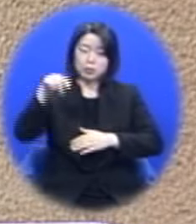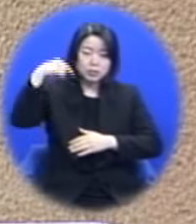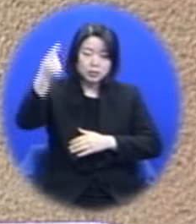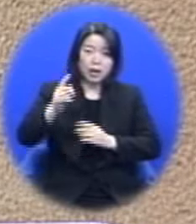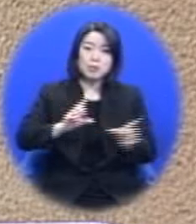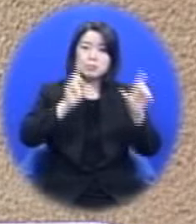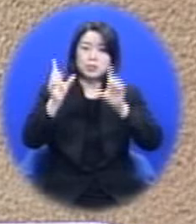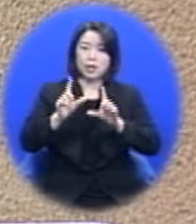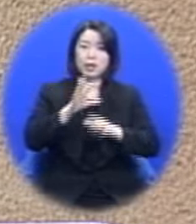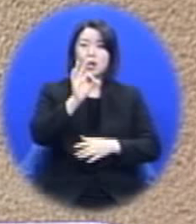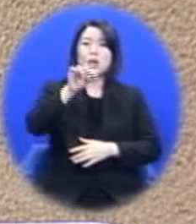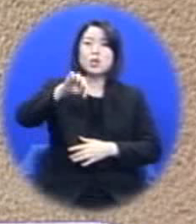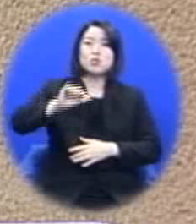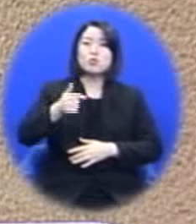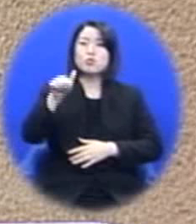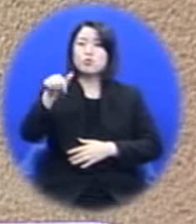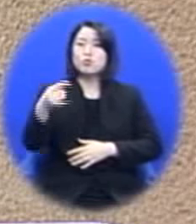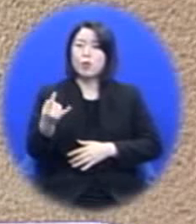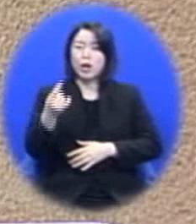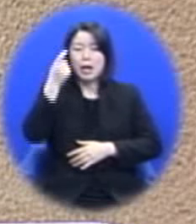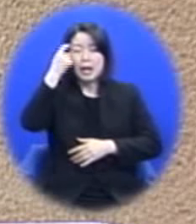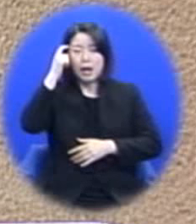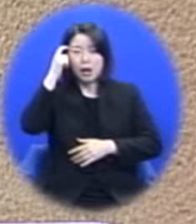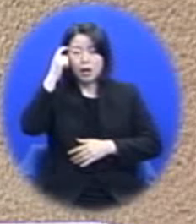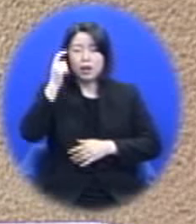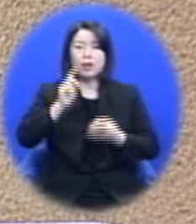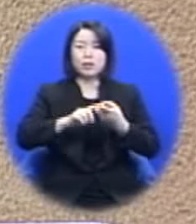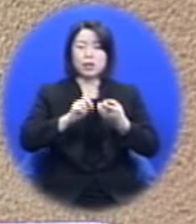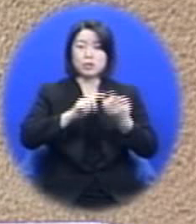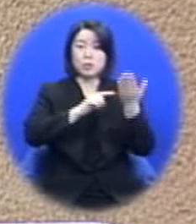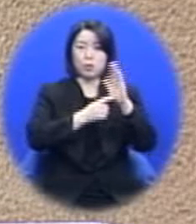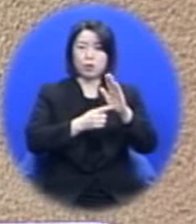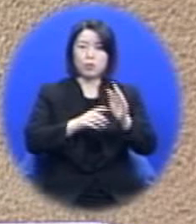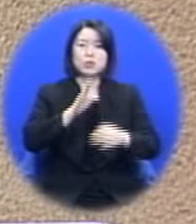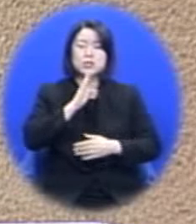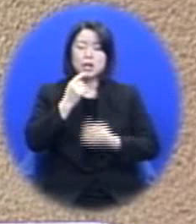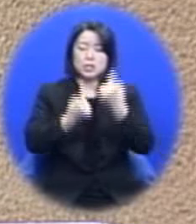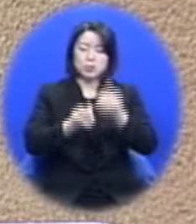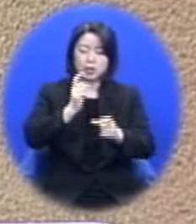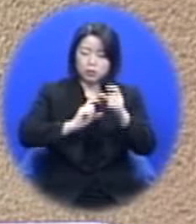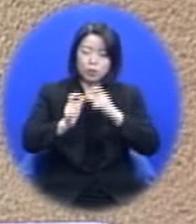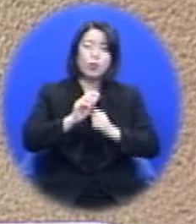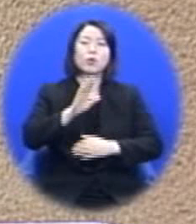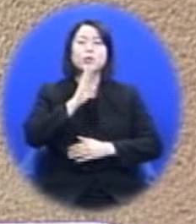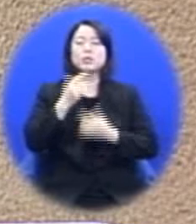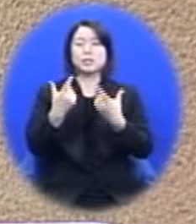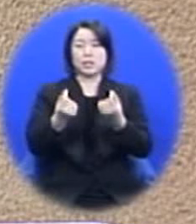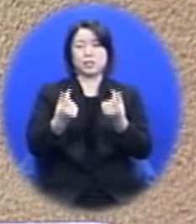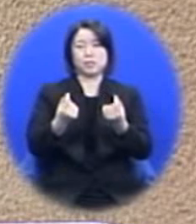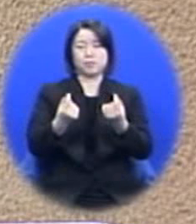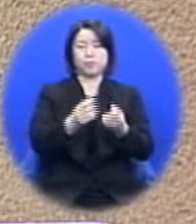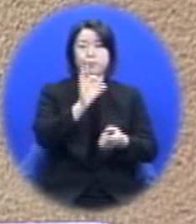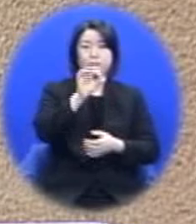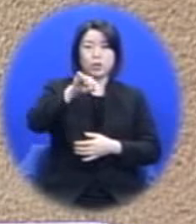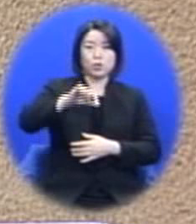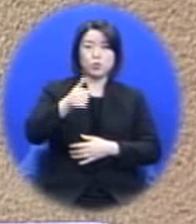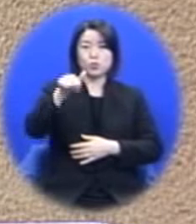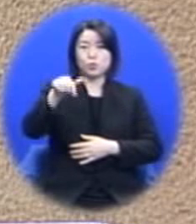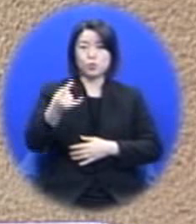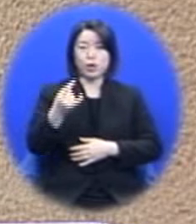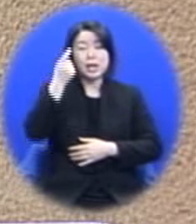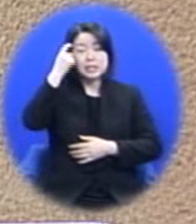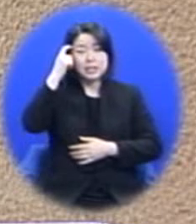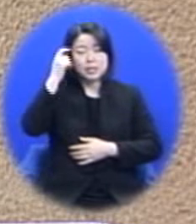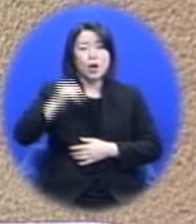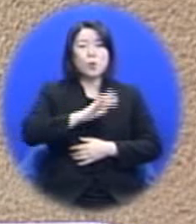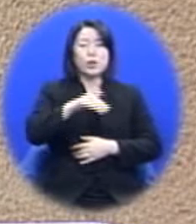있더라고요. 아, 사실보다 더 사실처럼 그리고 있어요. 여러분, 윤회사상 우리에게 전생이